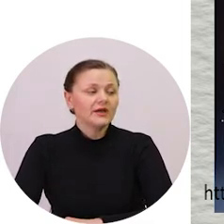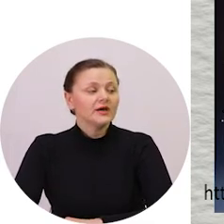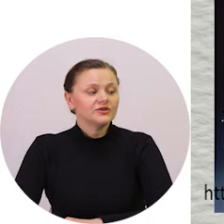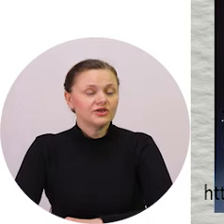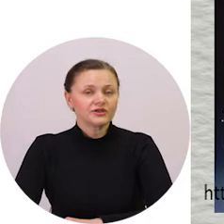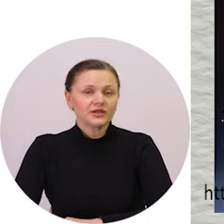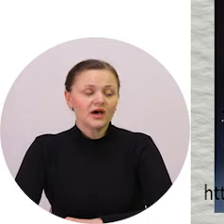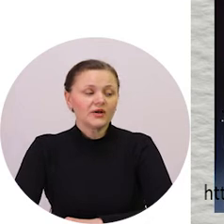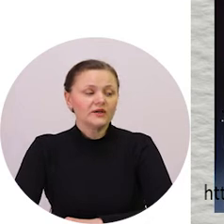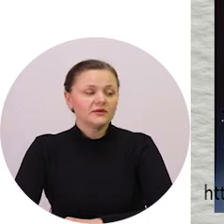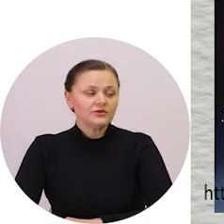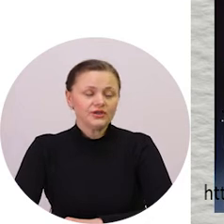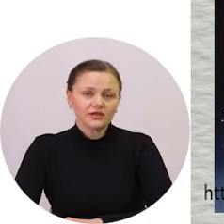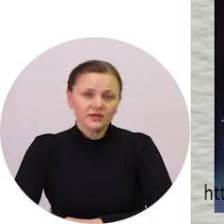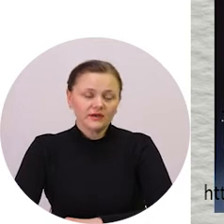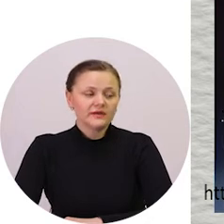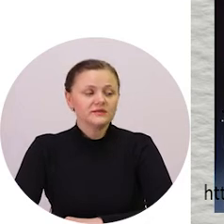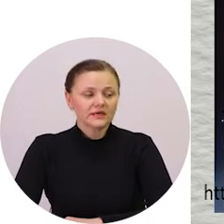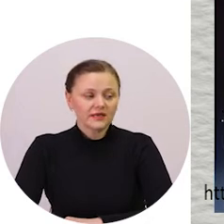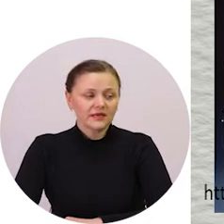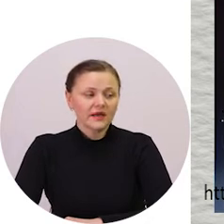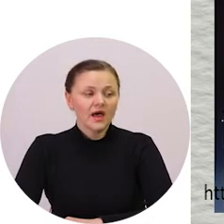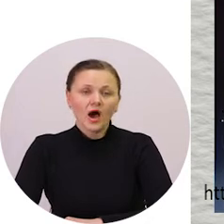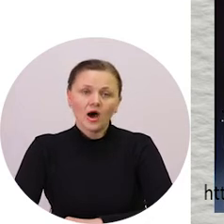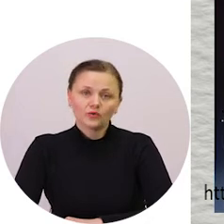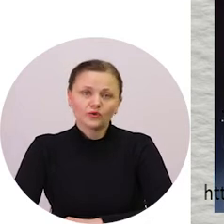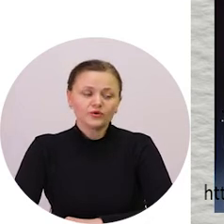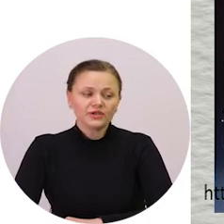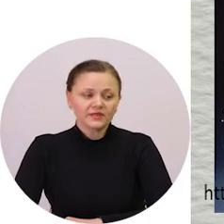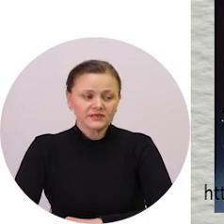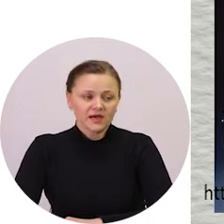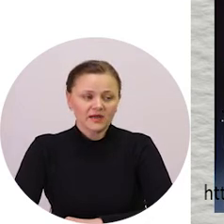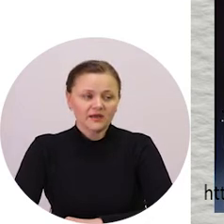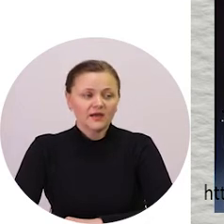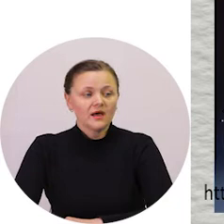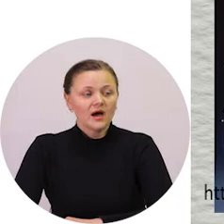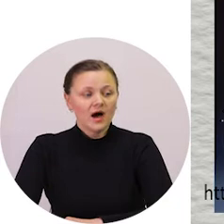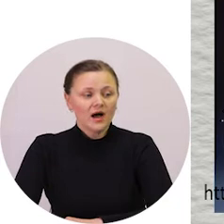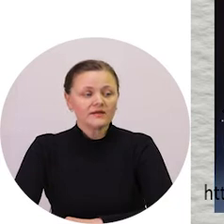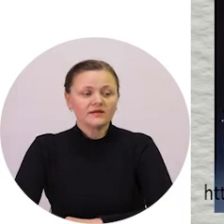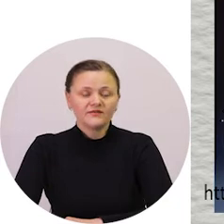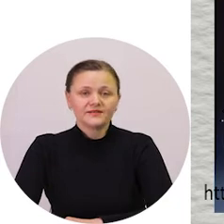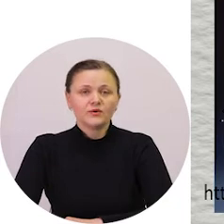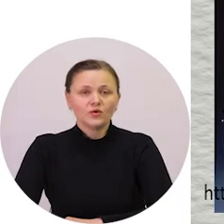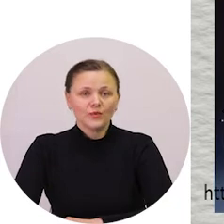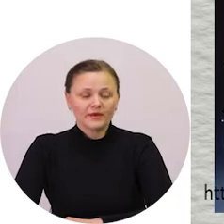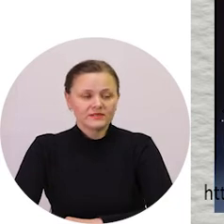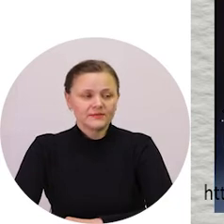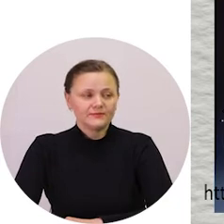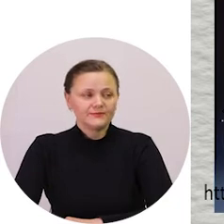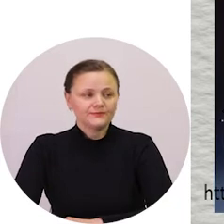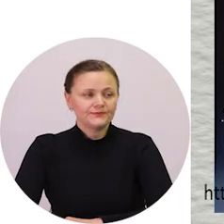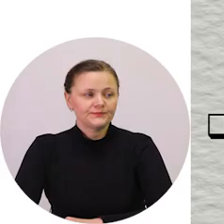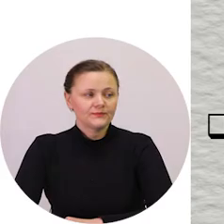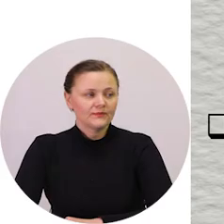cunoaștere, cercetare, citire, scriere, autoconștientizare, alte diverse ocupații.